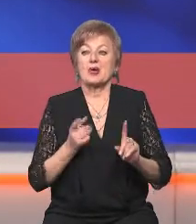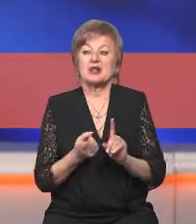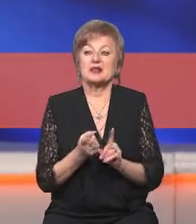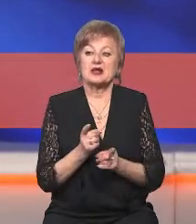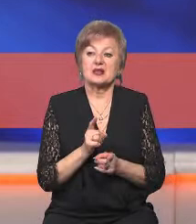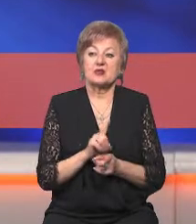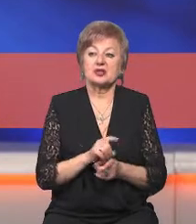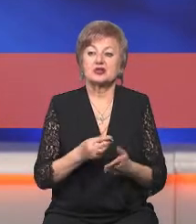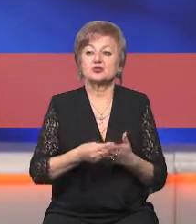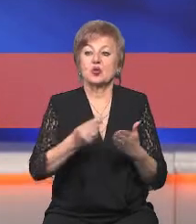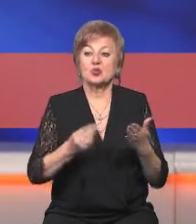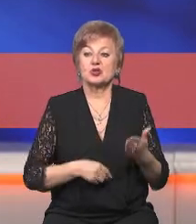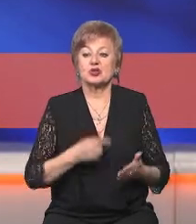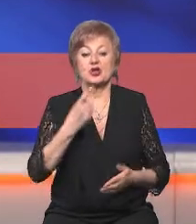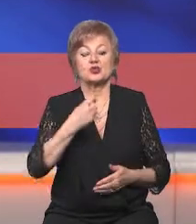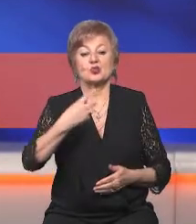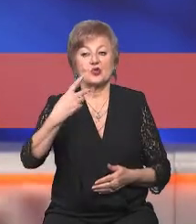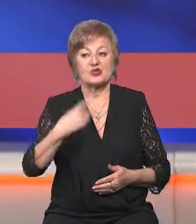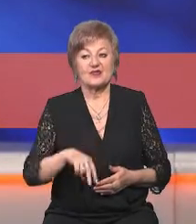які підписали 120%